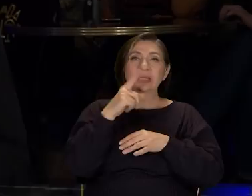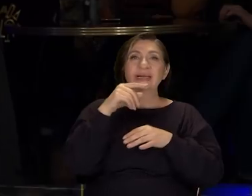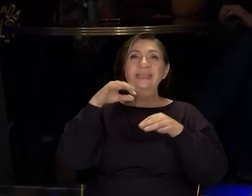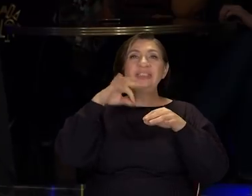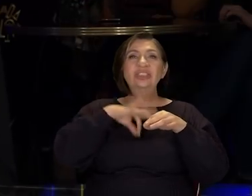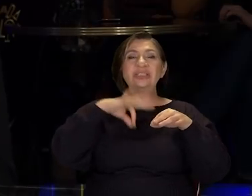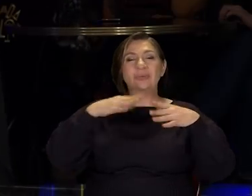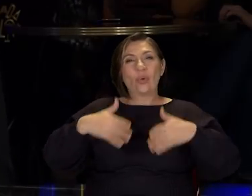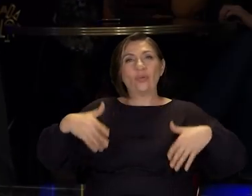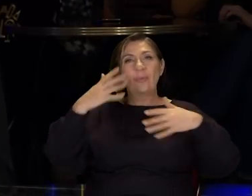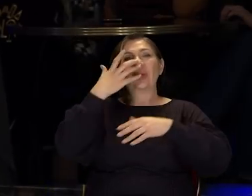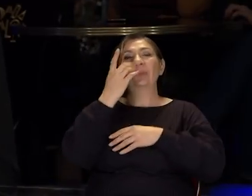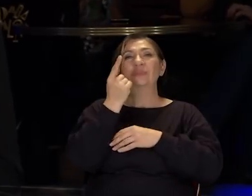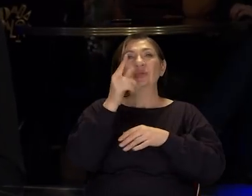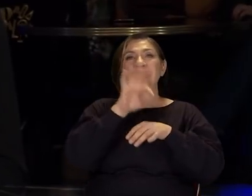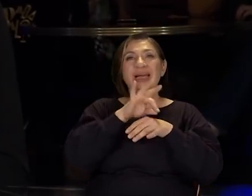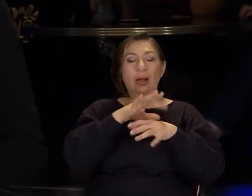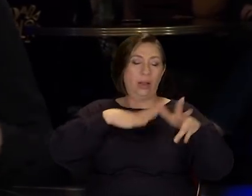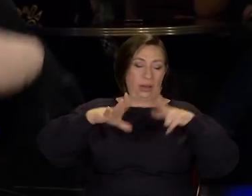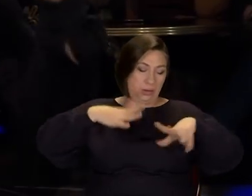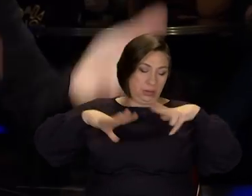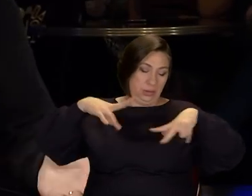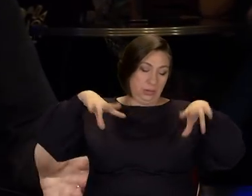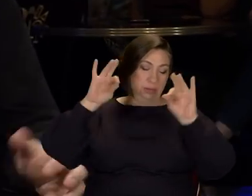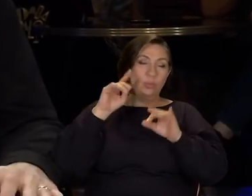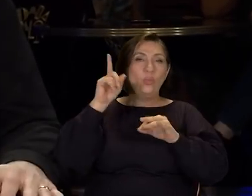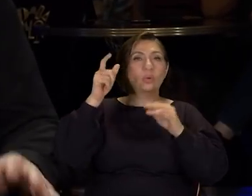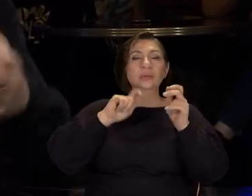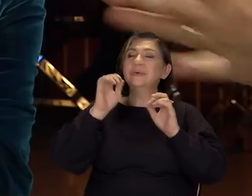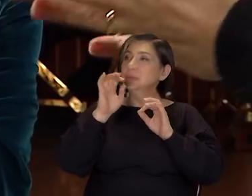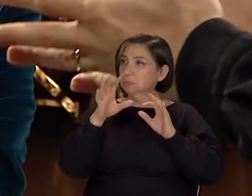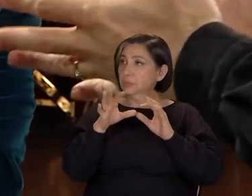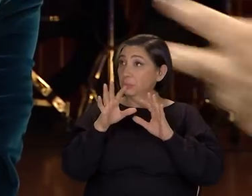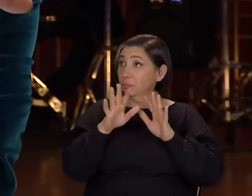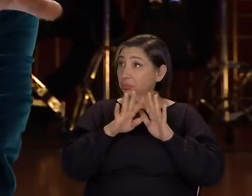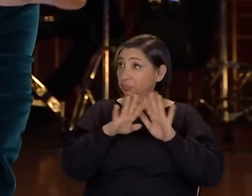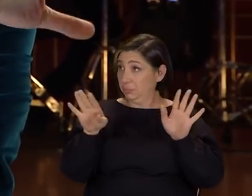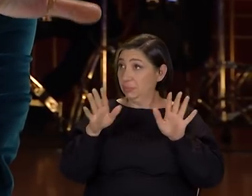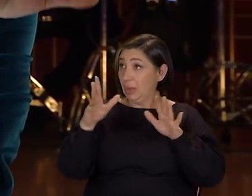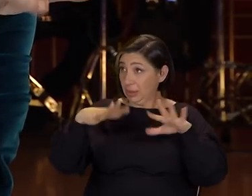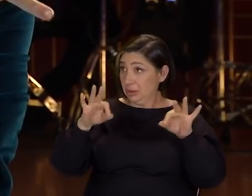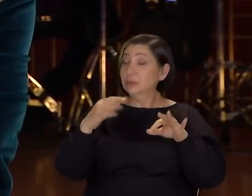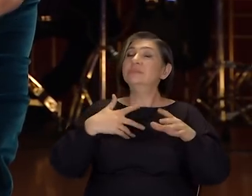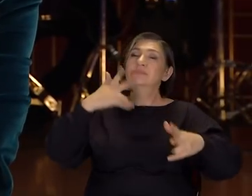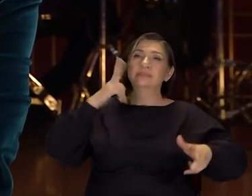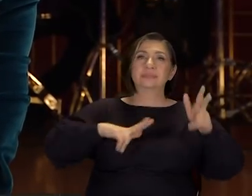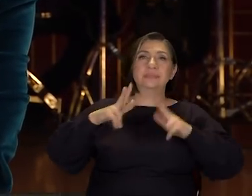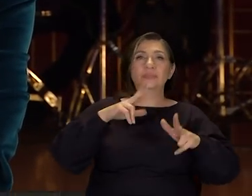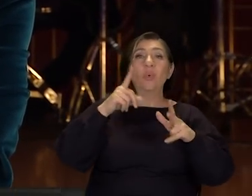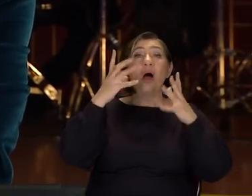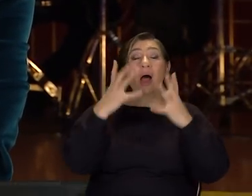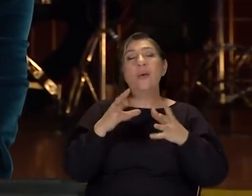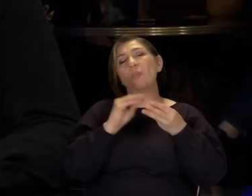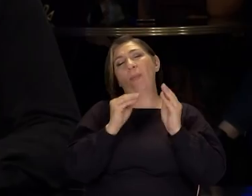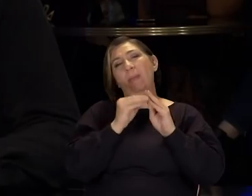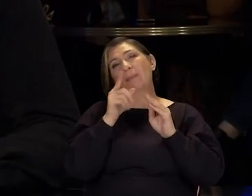iç çamaşırıyla bekliyorum. Çünkü 1,5 dakikada hazırlandığım için evet. Önce o hazırlanıyor. Evet. Hazırlan artık bu, deniliyor. Bu evlilikteki ağır